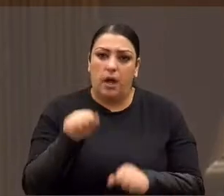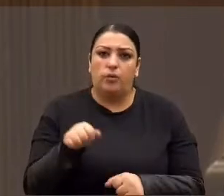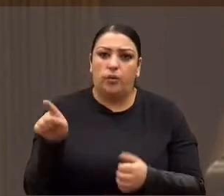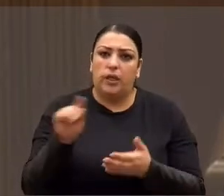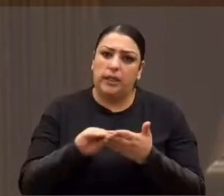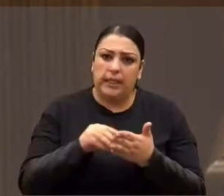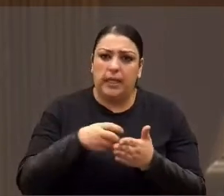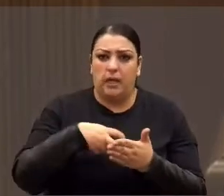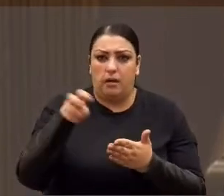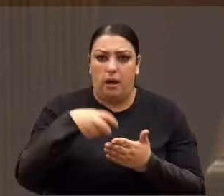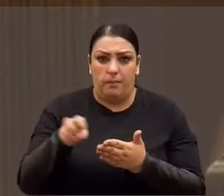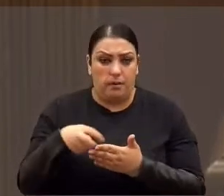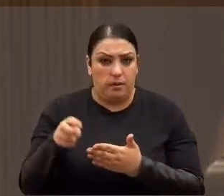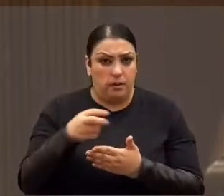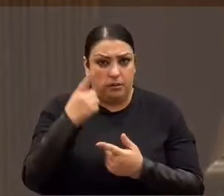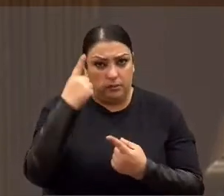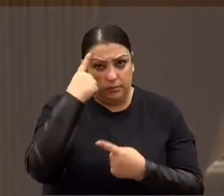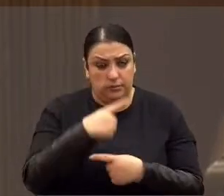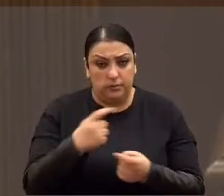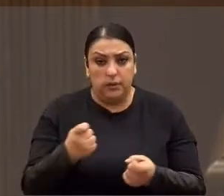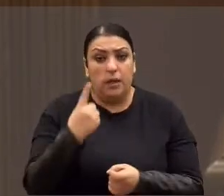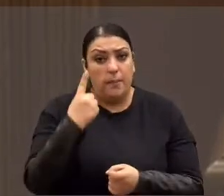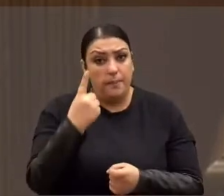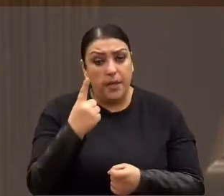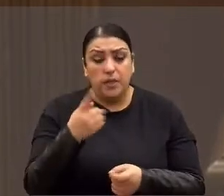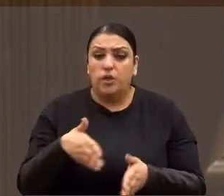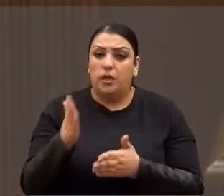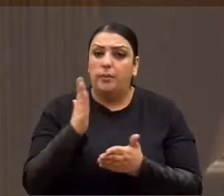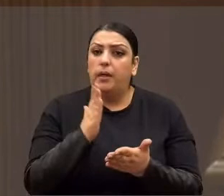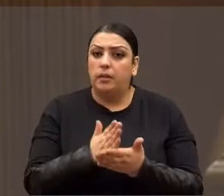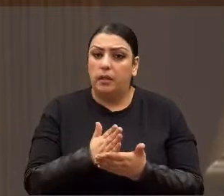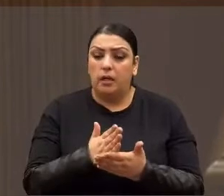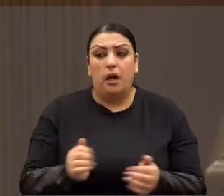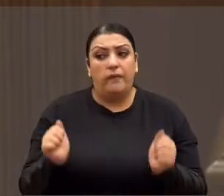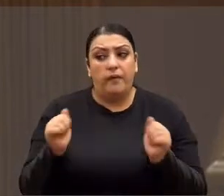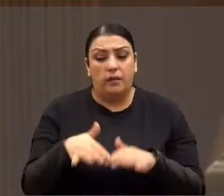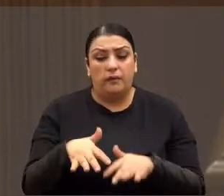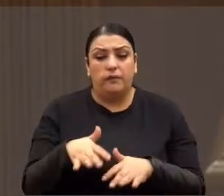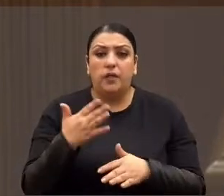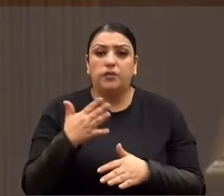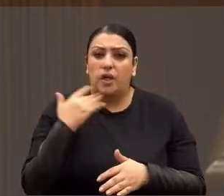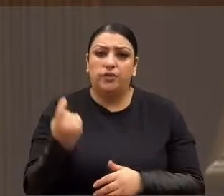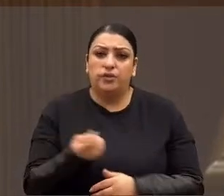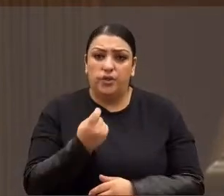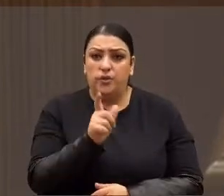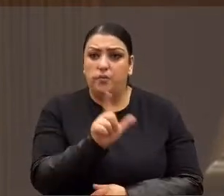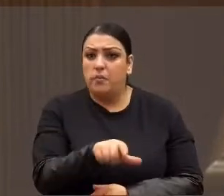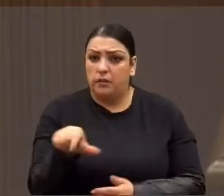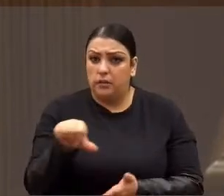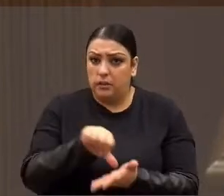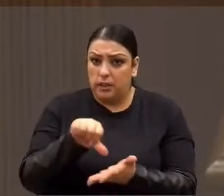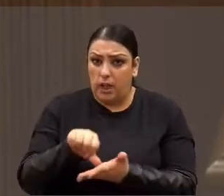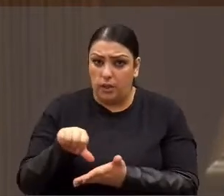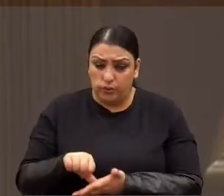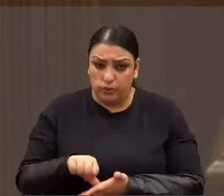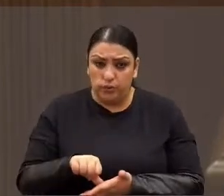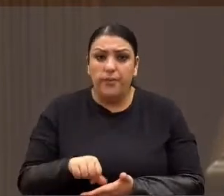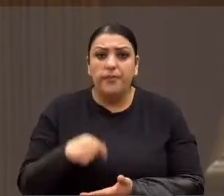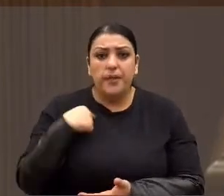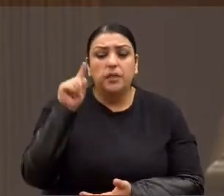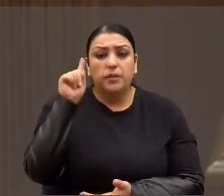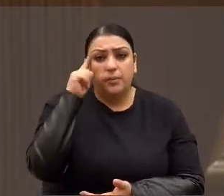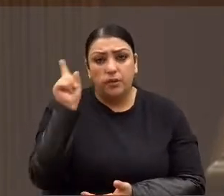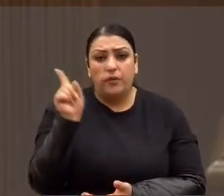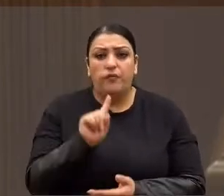ճանապարհ, թեկուզ այստեղ հավաքված փոքրաթիվ ներկայացուցիչները ինձ թվում